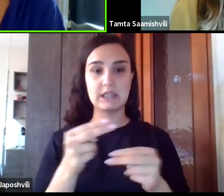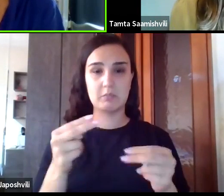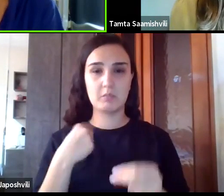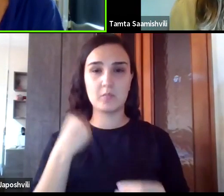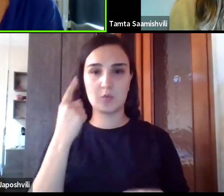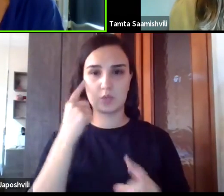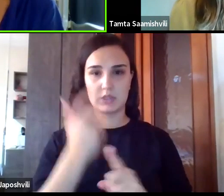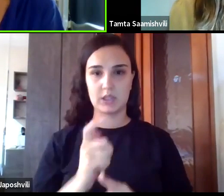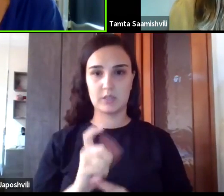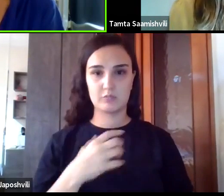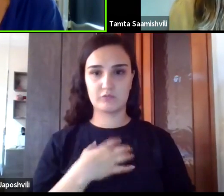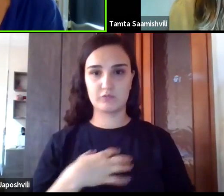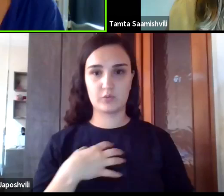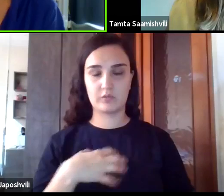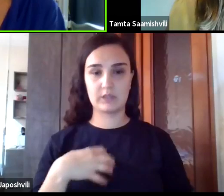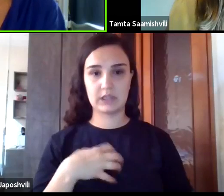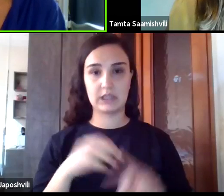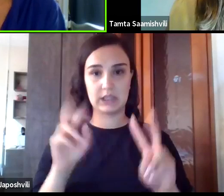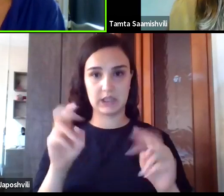ძალიან მნიშვნელოვანი თემა არის.